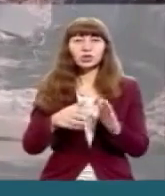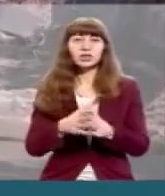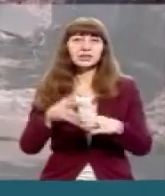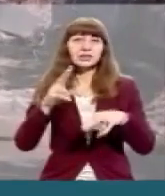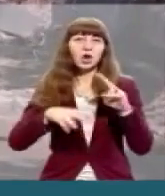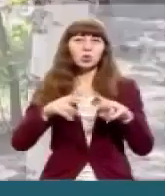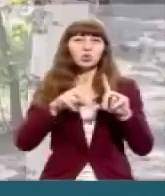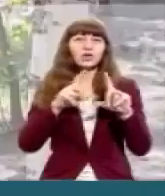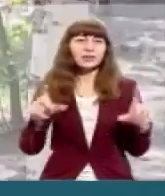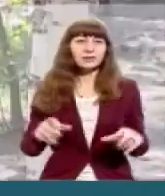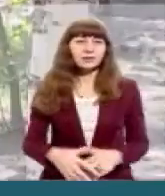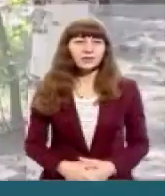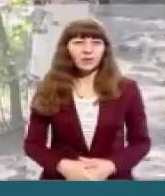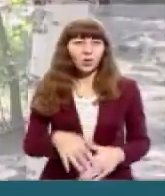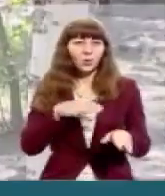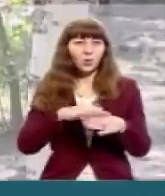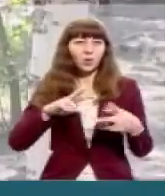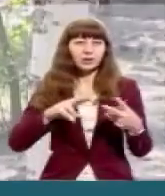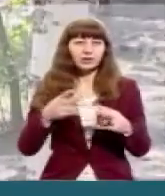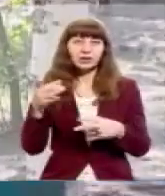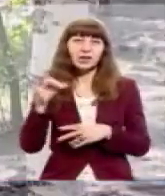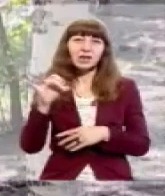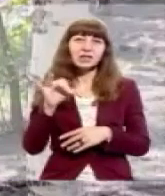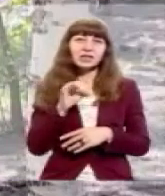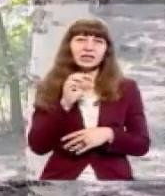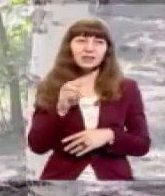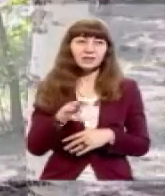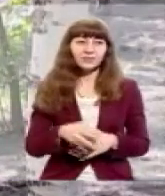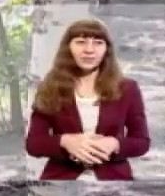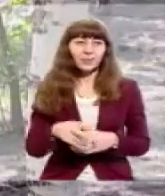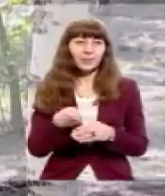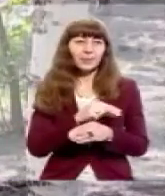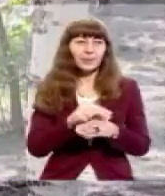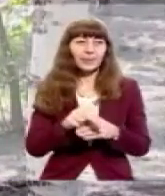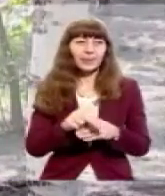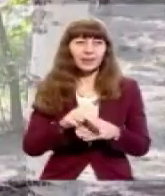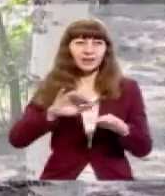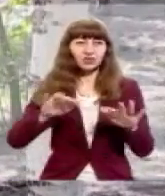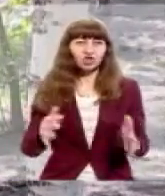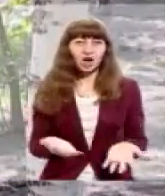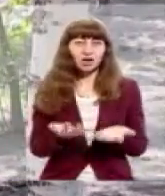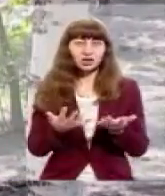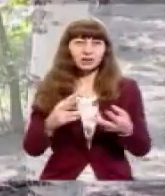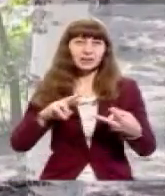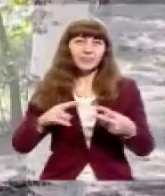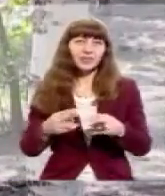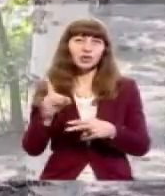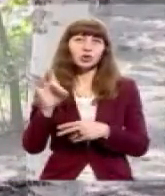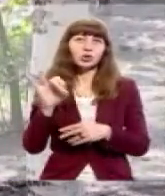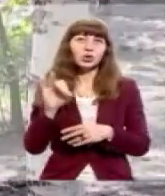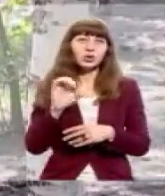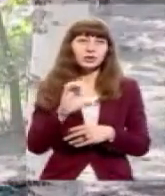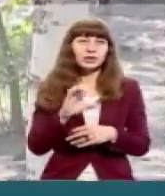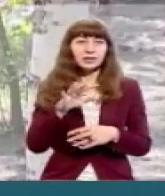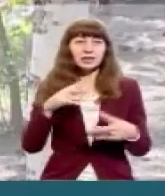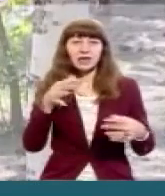сооружений. Полная замена гранита, ремонт основания чаши, замена насосов,